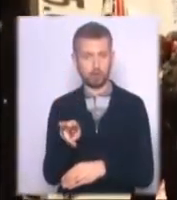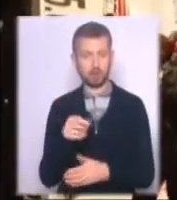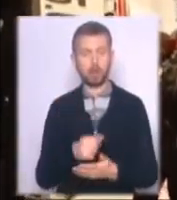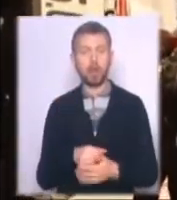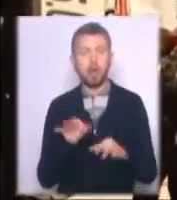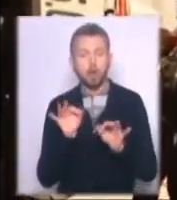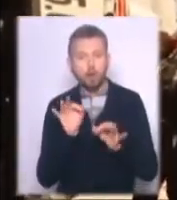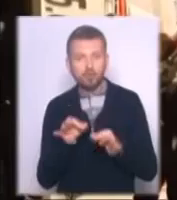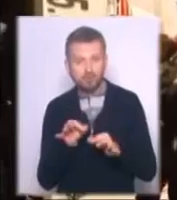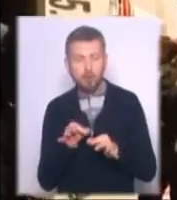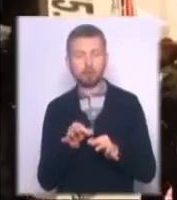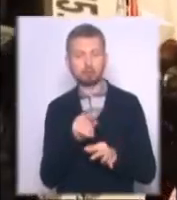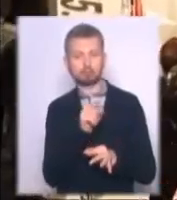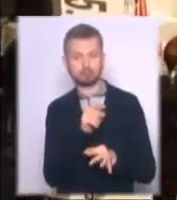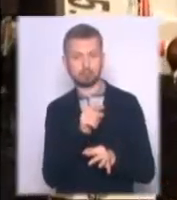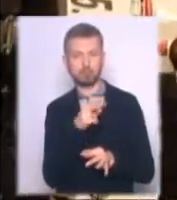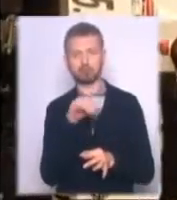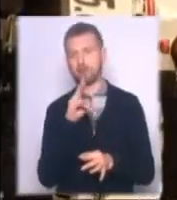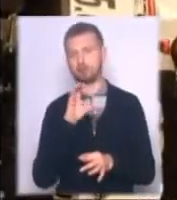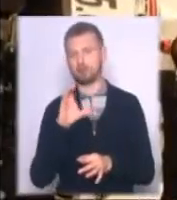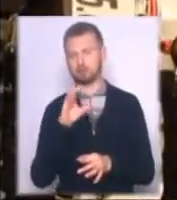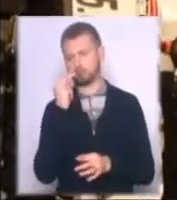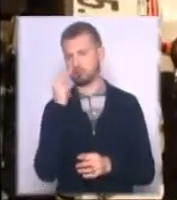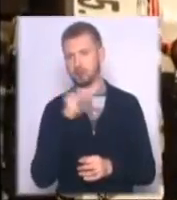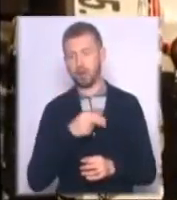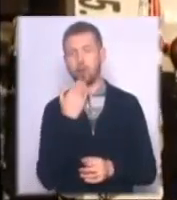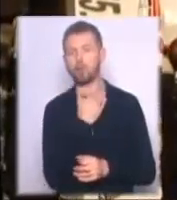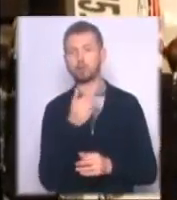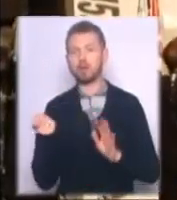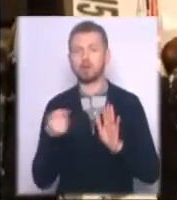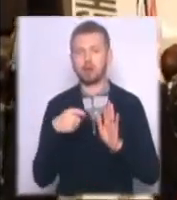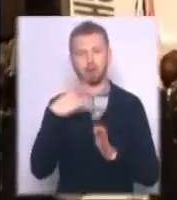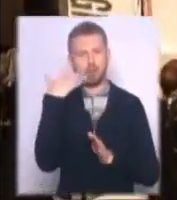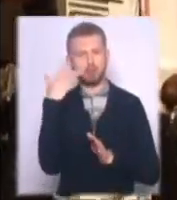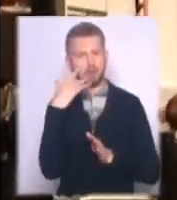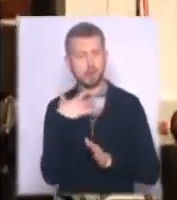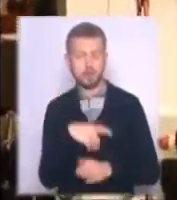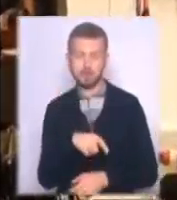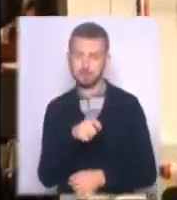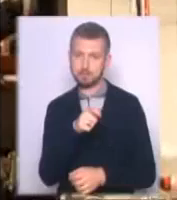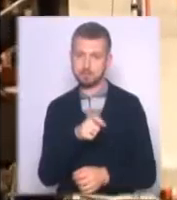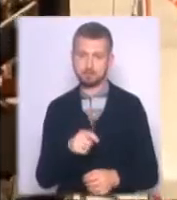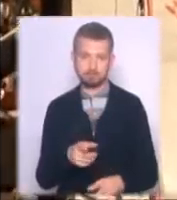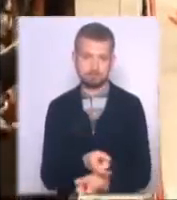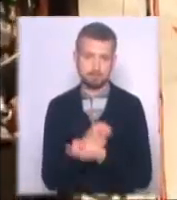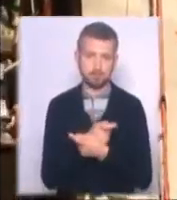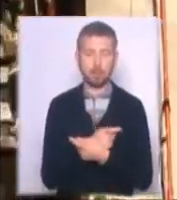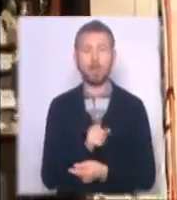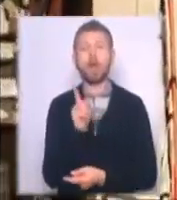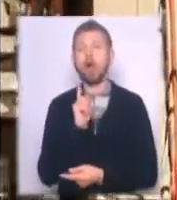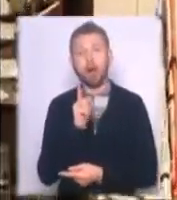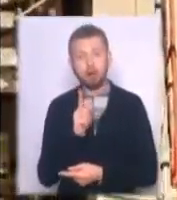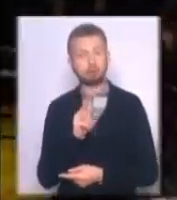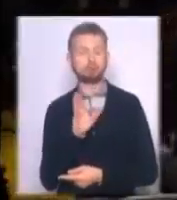в клінчі активніше ліз все-таки Дженнінгс. В останньому раунді американець пішов ва-банк, однак джеби Володимира не дозволили